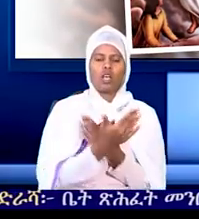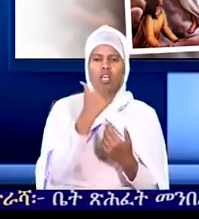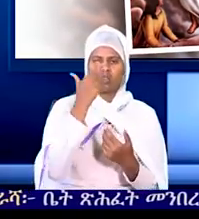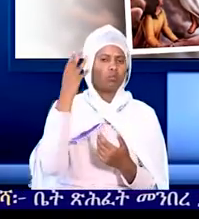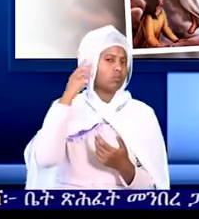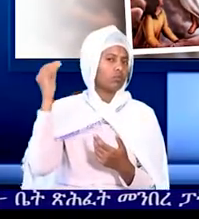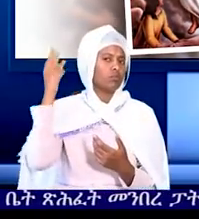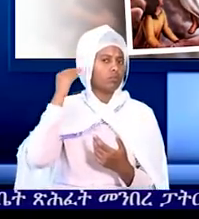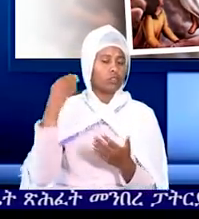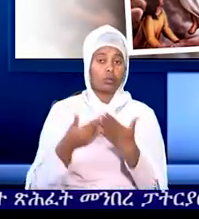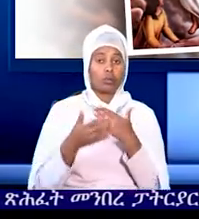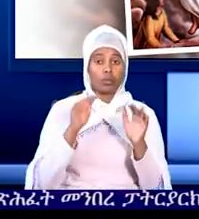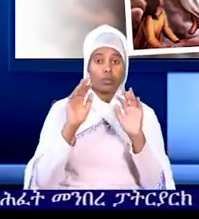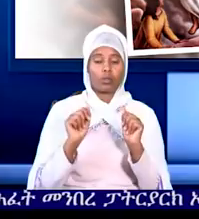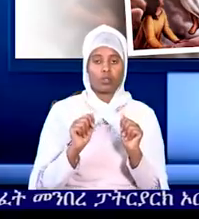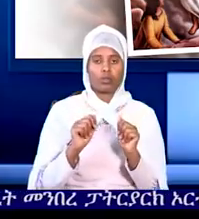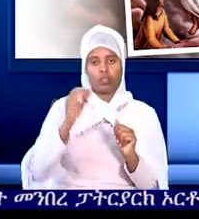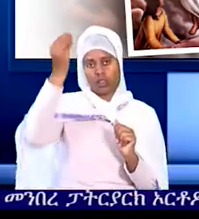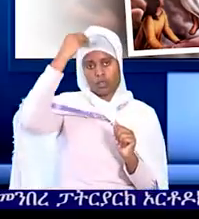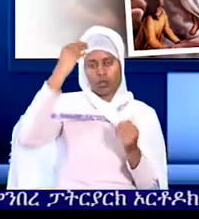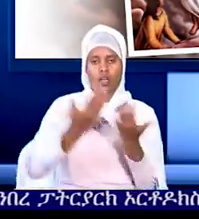سمعهم كم داي سمعو نقيروهم كم داي نقرهم